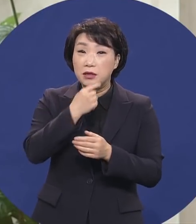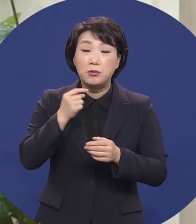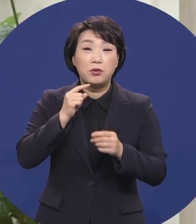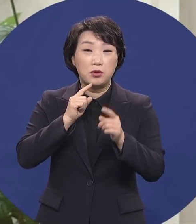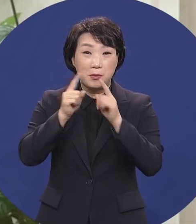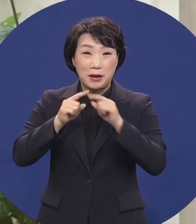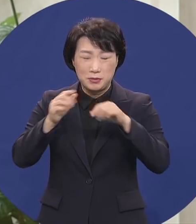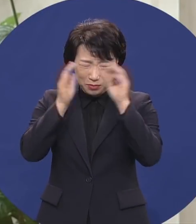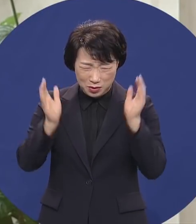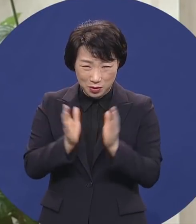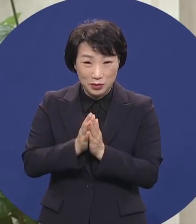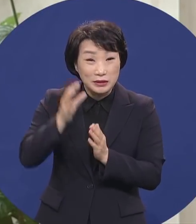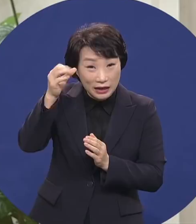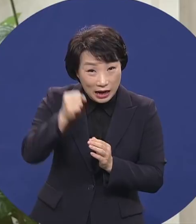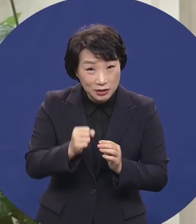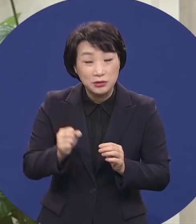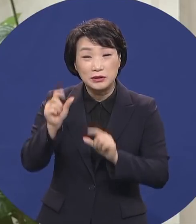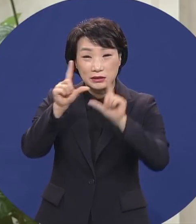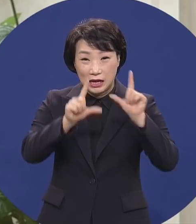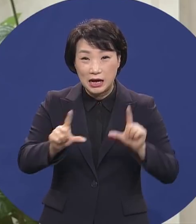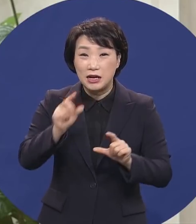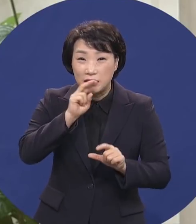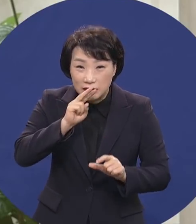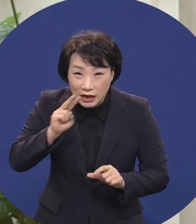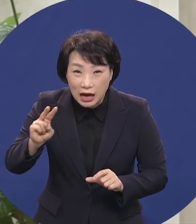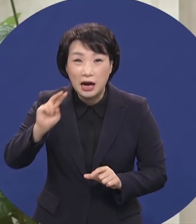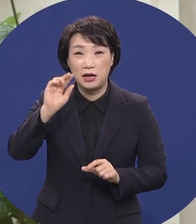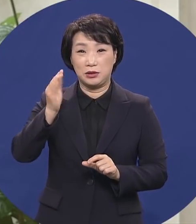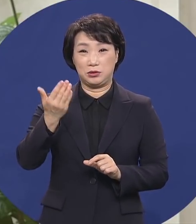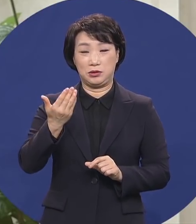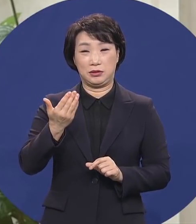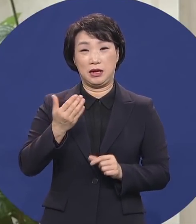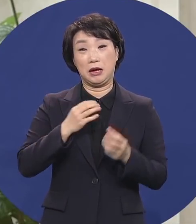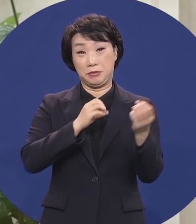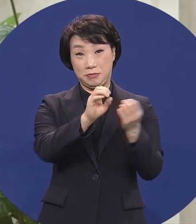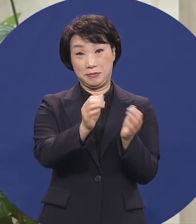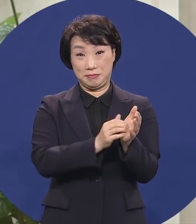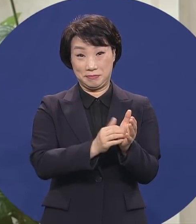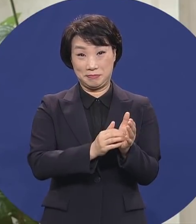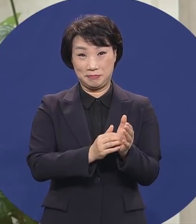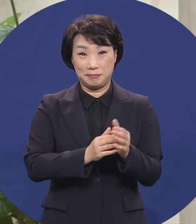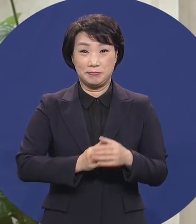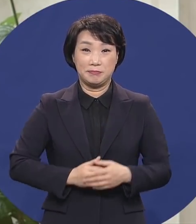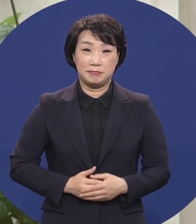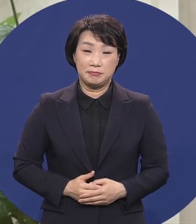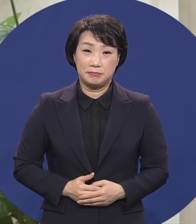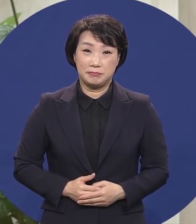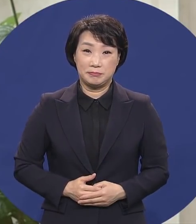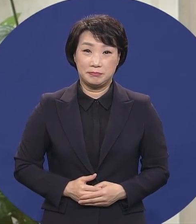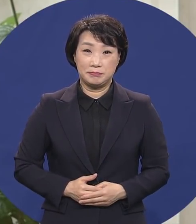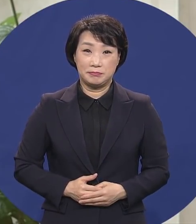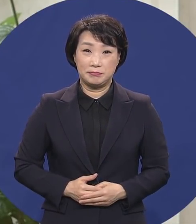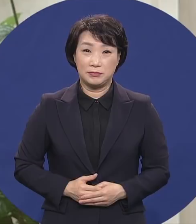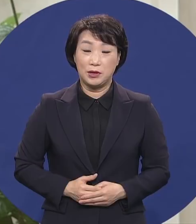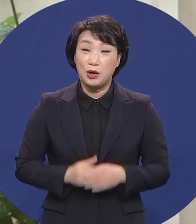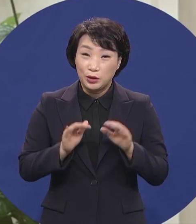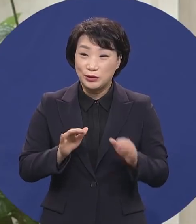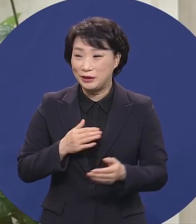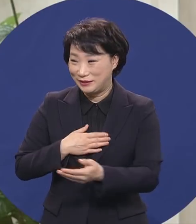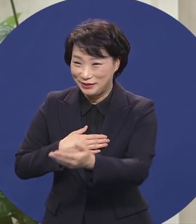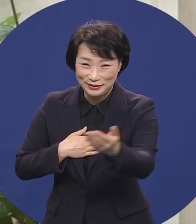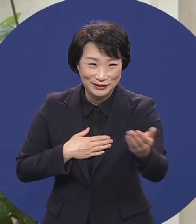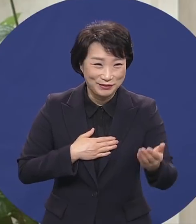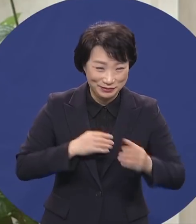하나님의 입으로 나오는 모든 말씀으로 살아야 할 것이니라. 근데